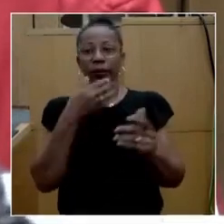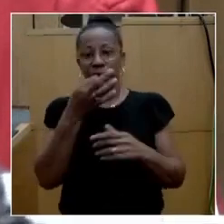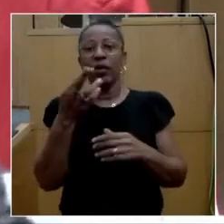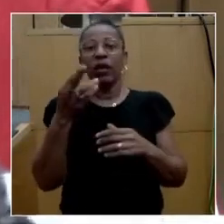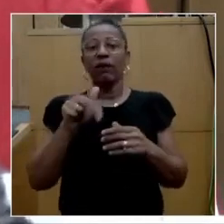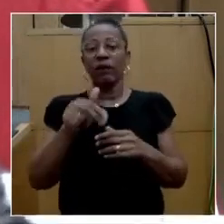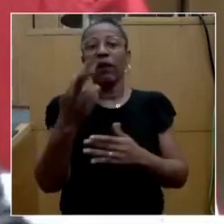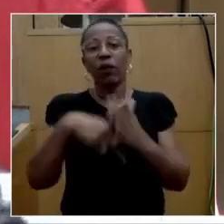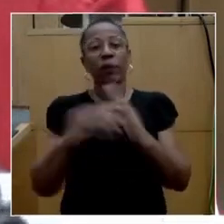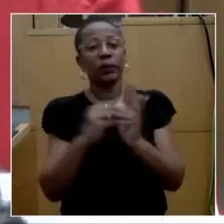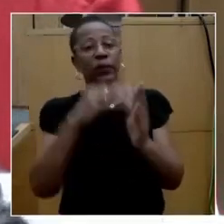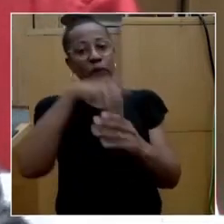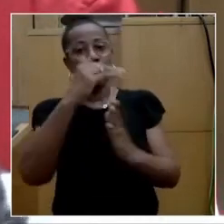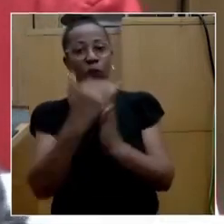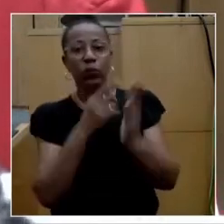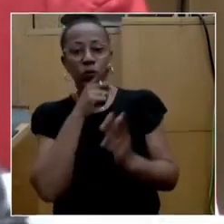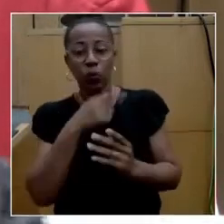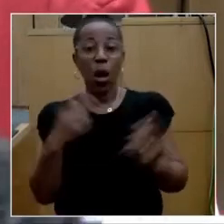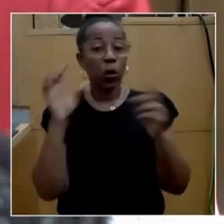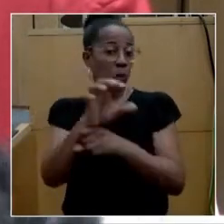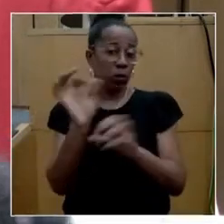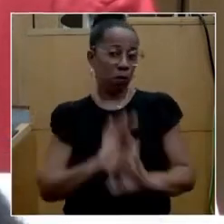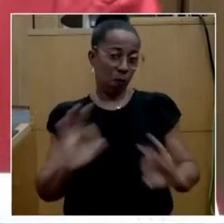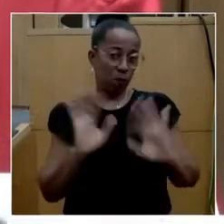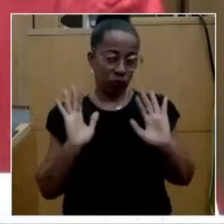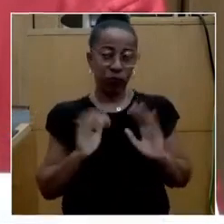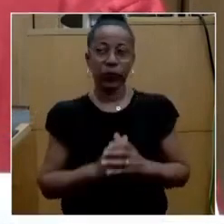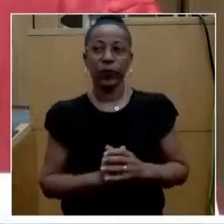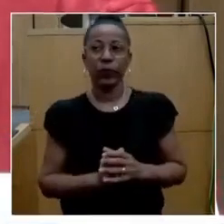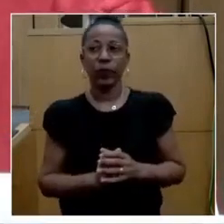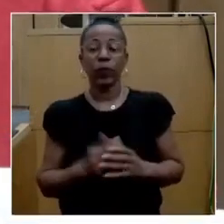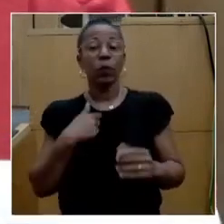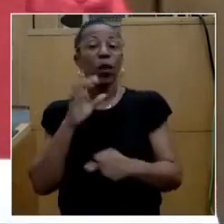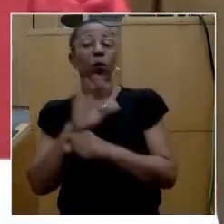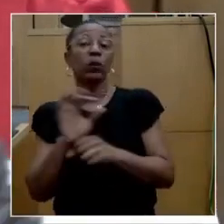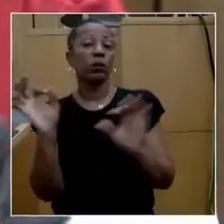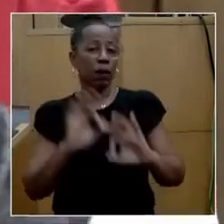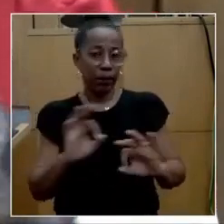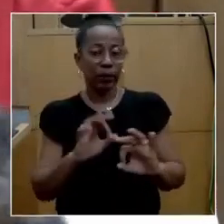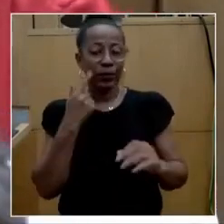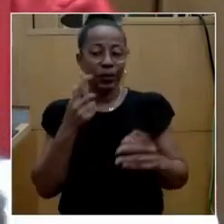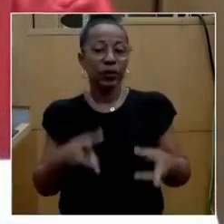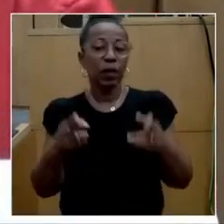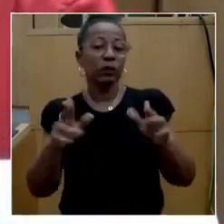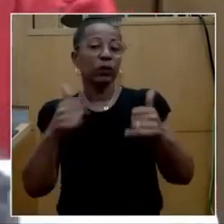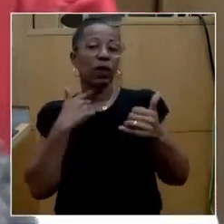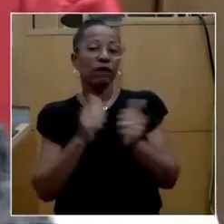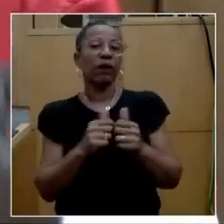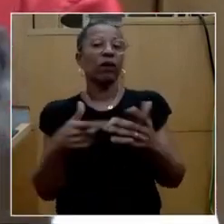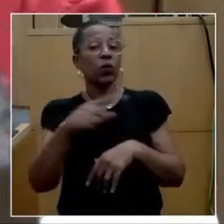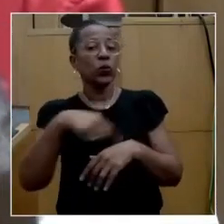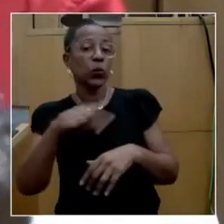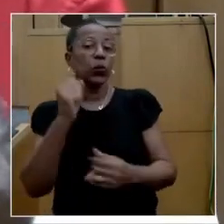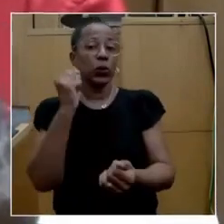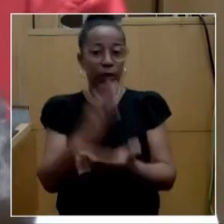jour. Personnellement, je ne suis pas opposé à ce que, séance tenante, en toute souveraineté, on décide à